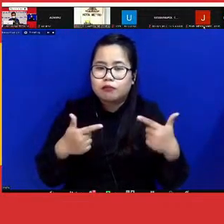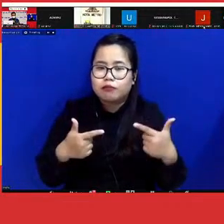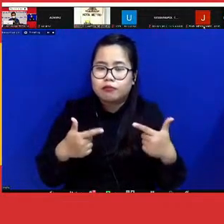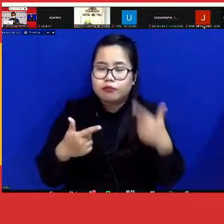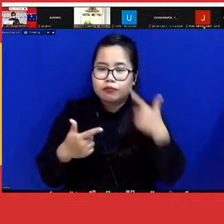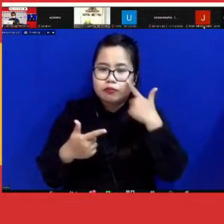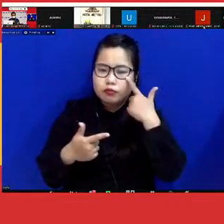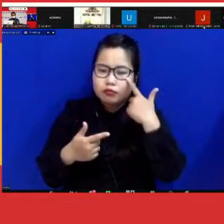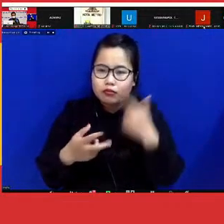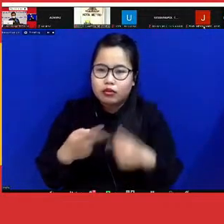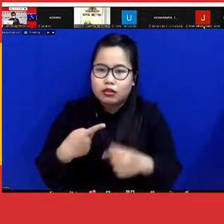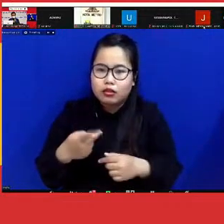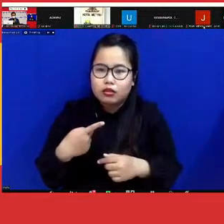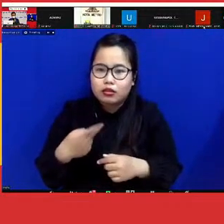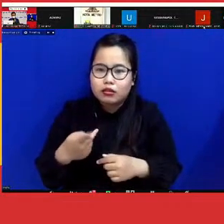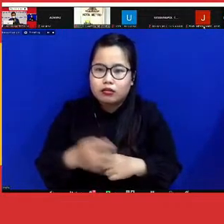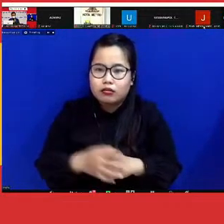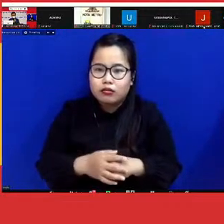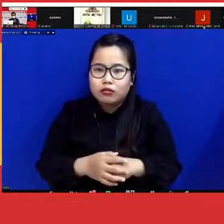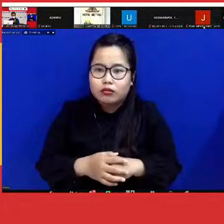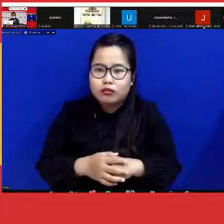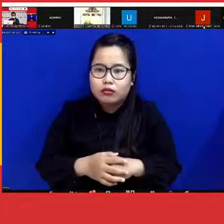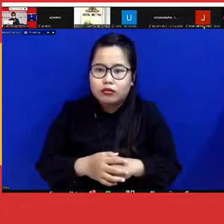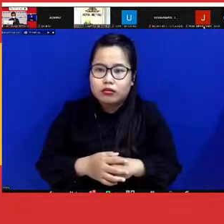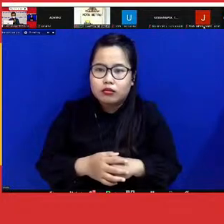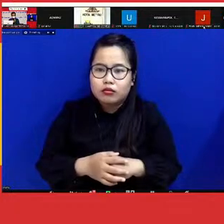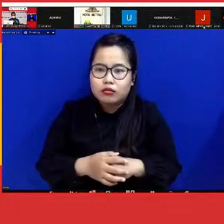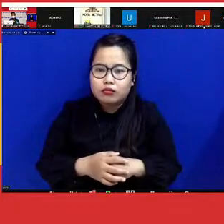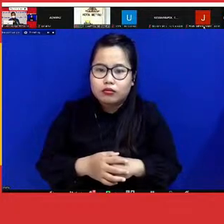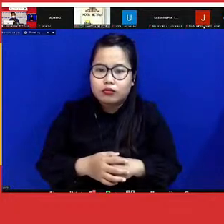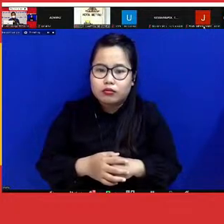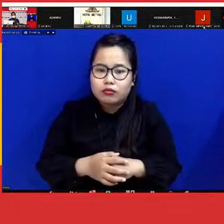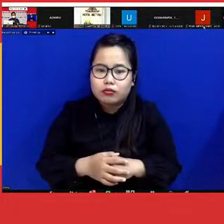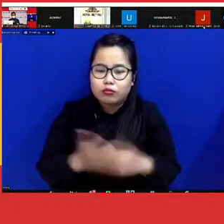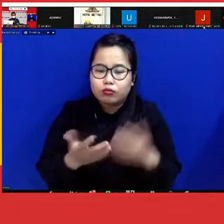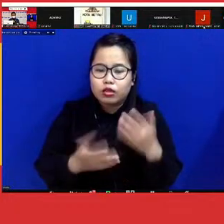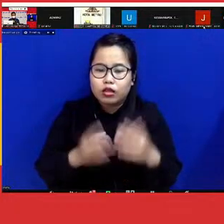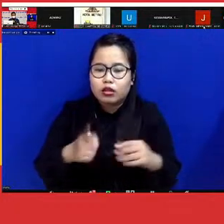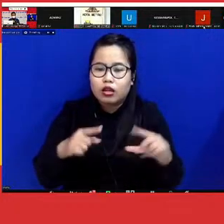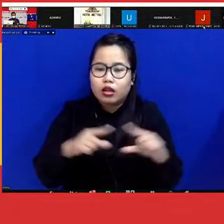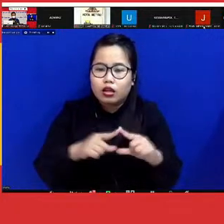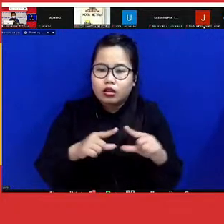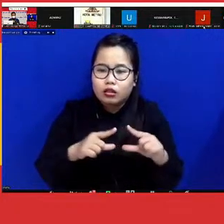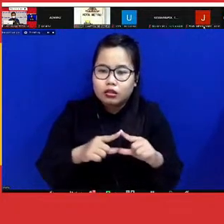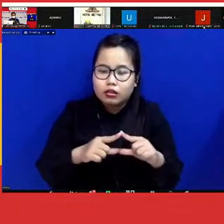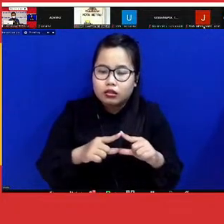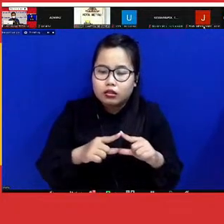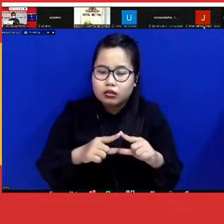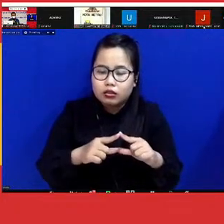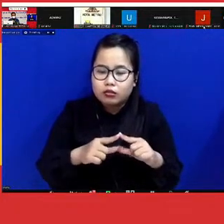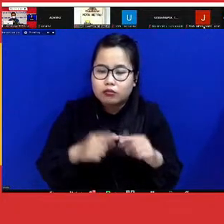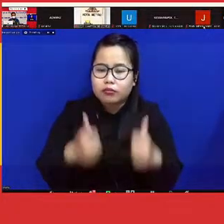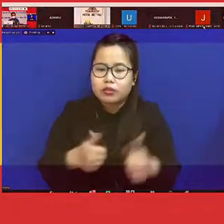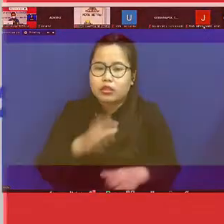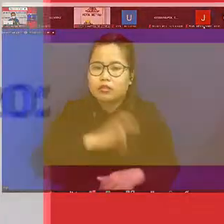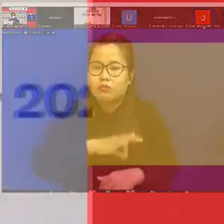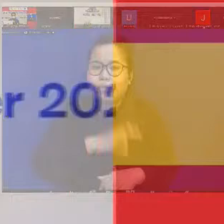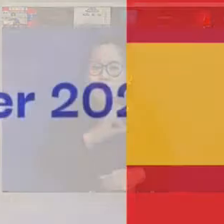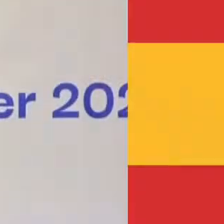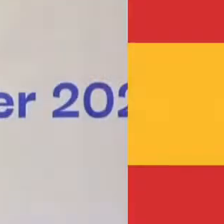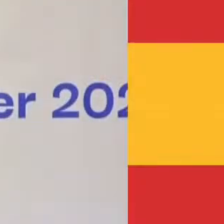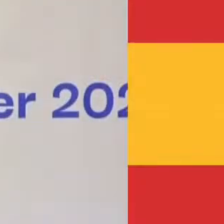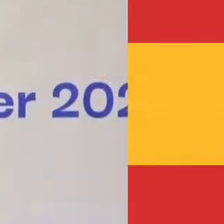bisa belajar bareng-bareng, masih tetap bisa menggunakan tools yang bisa dimanfaatkan dan bisa